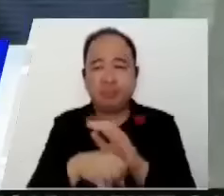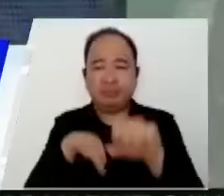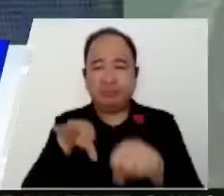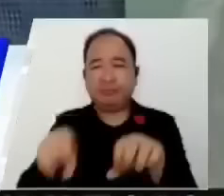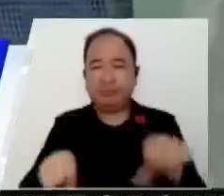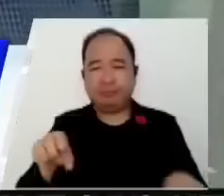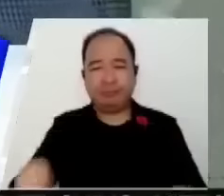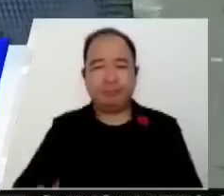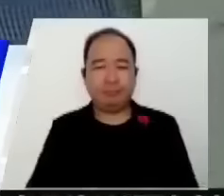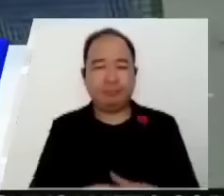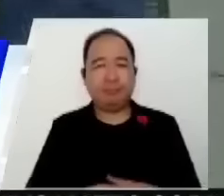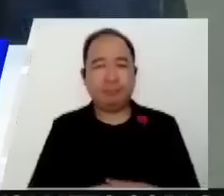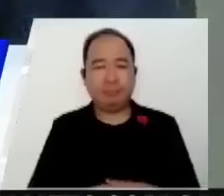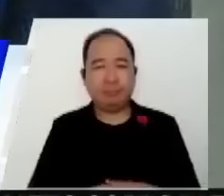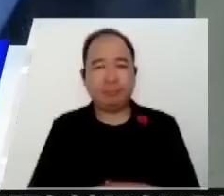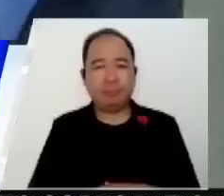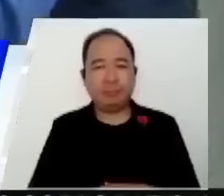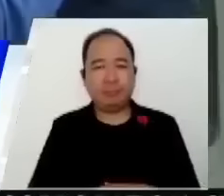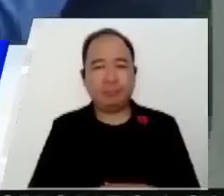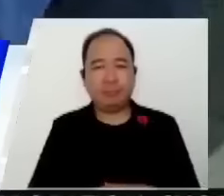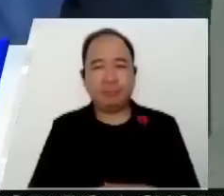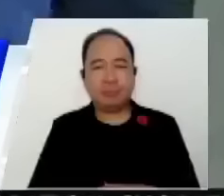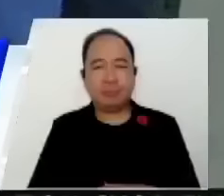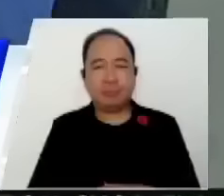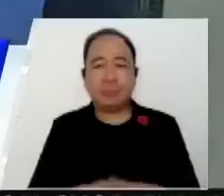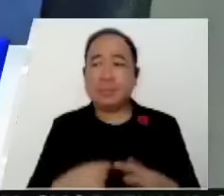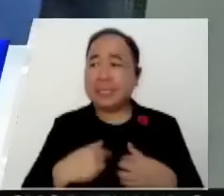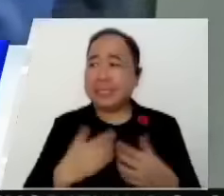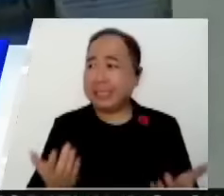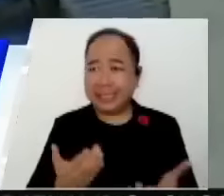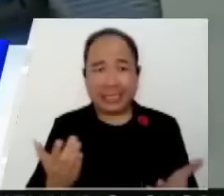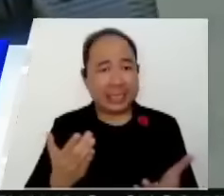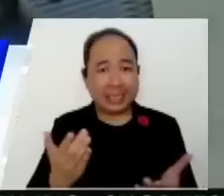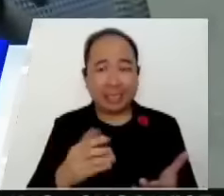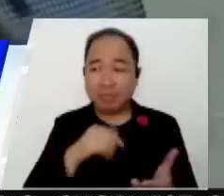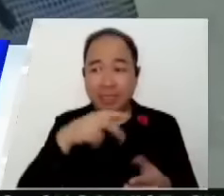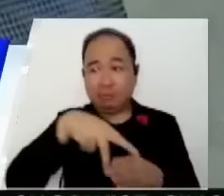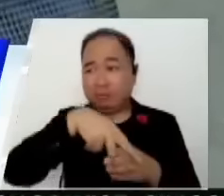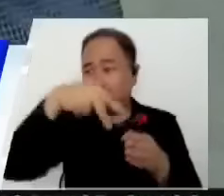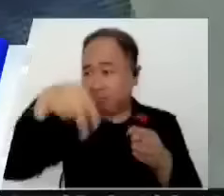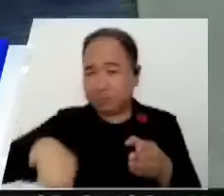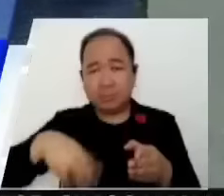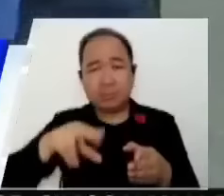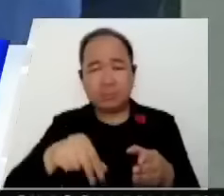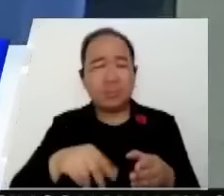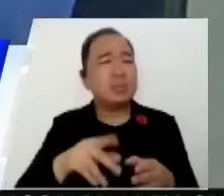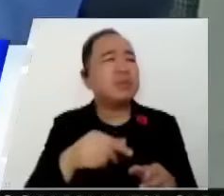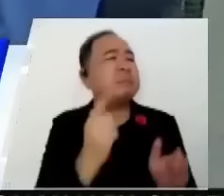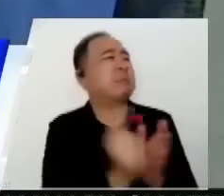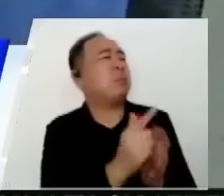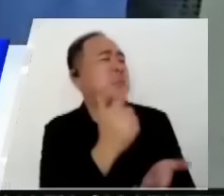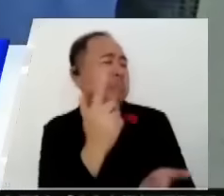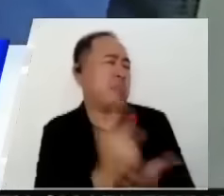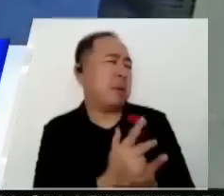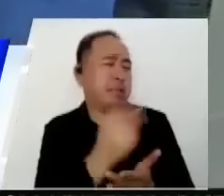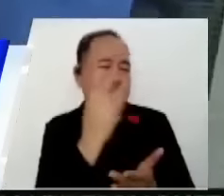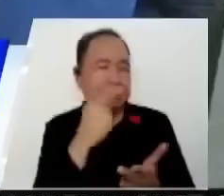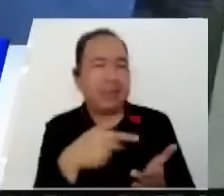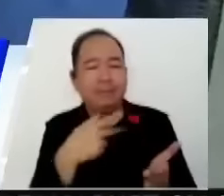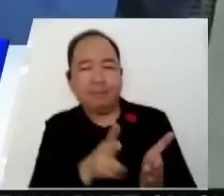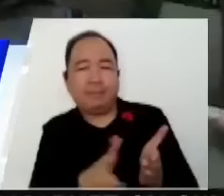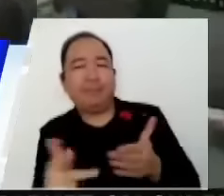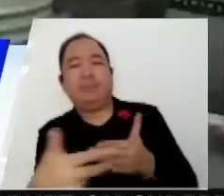Sir, andito po ako sa motor ko, hindi parking, po ako pumaba. No waiting ha po. Hindi po ako pumaba. Dapat pinasok niyo muna doon sa gilid. Sa EDSA Rotonda, malapit sa kanto